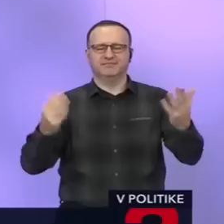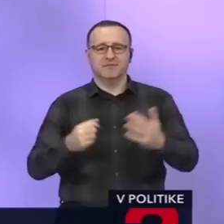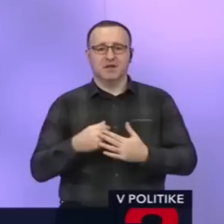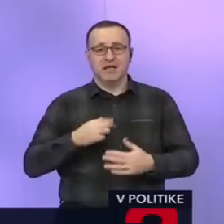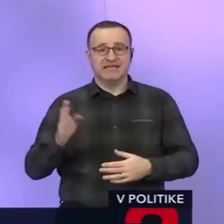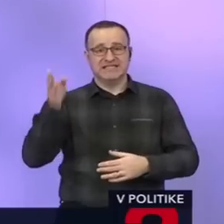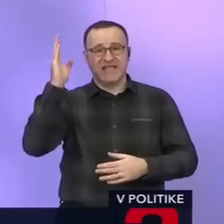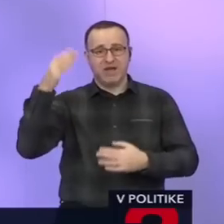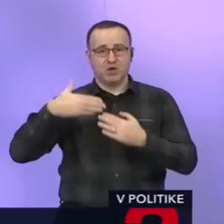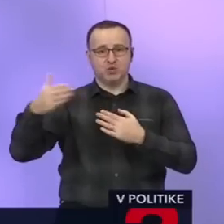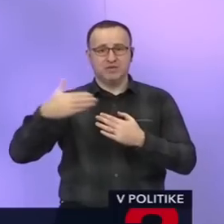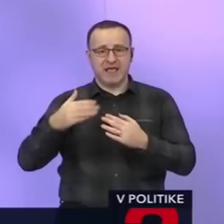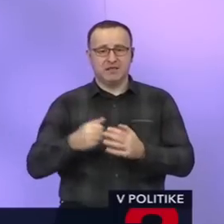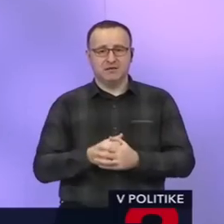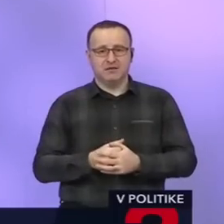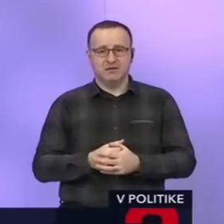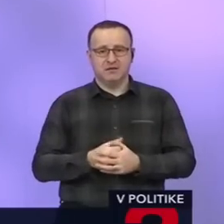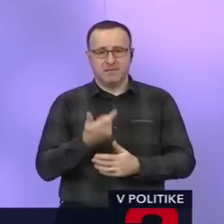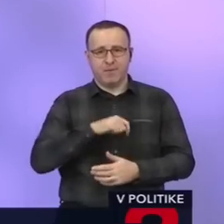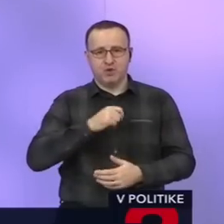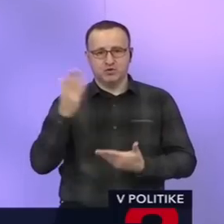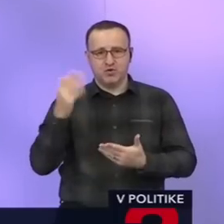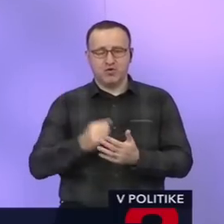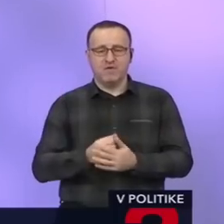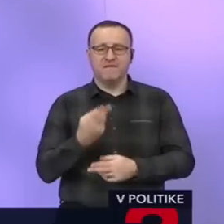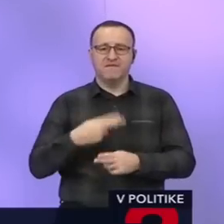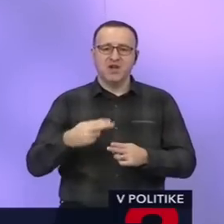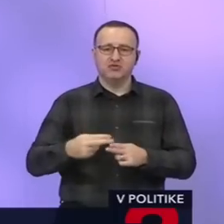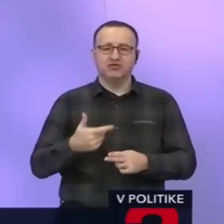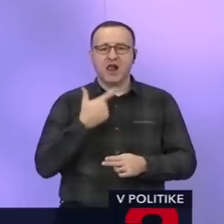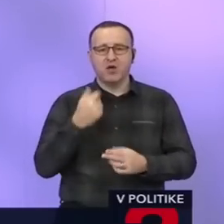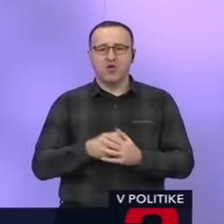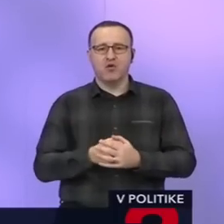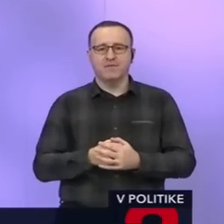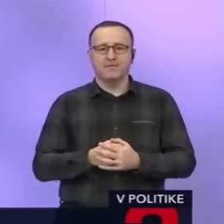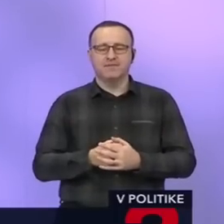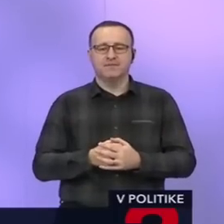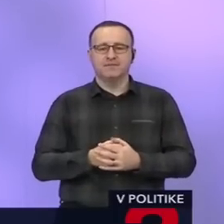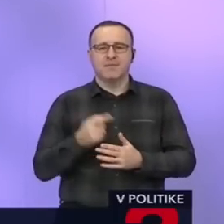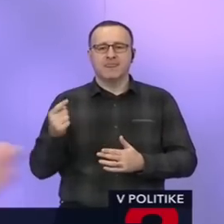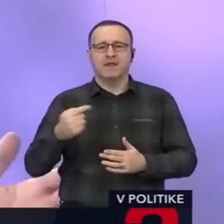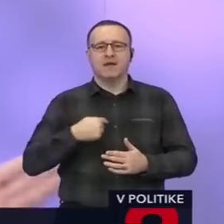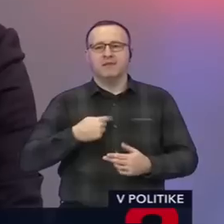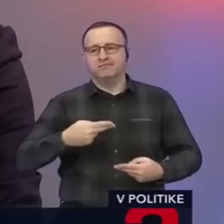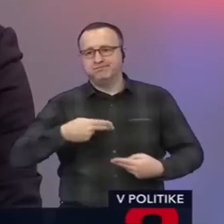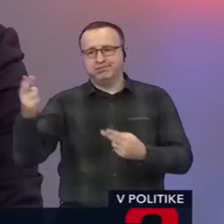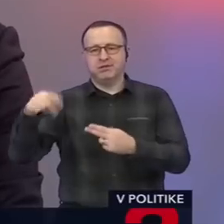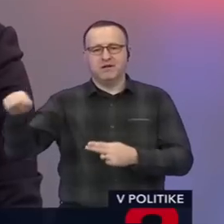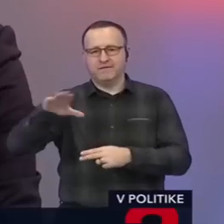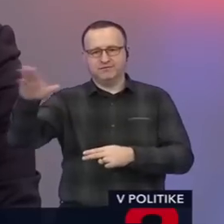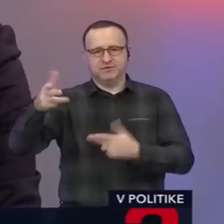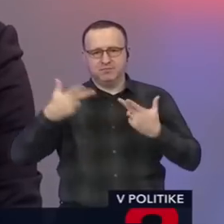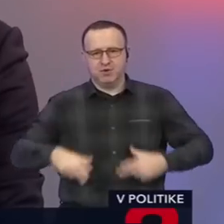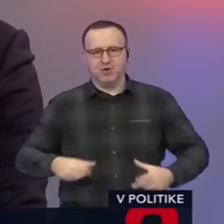severných susedov, tí to vyriešili spôsobom, že vlk bol sýty a ovca zostala celá. Čo by ale neznamenalo, že tá diskusia,